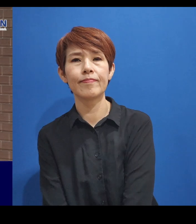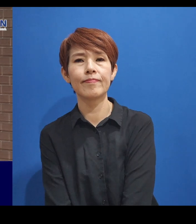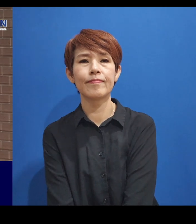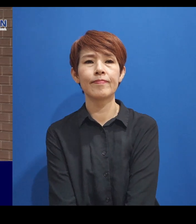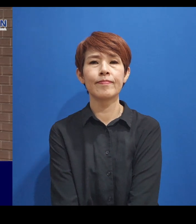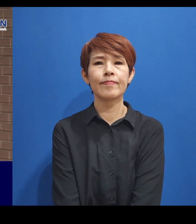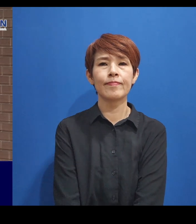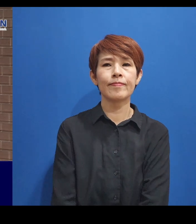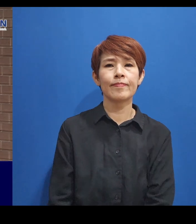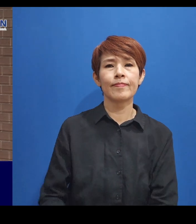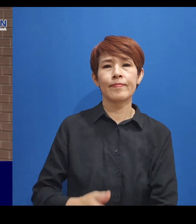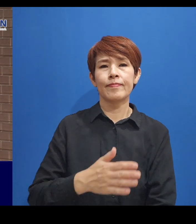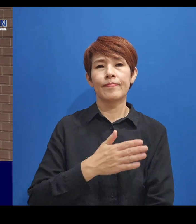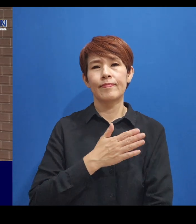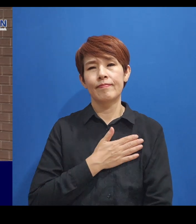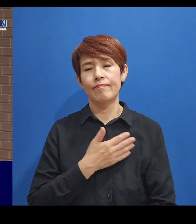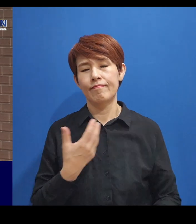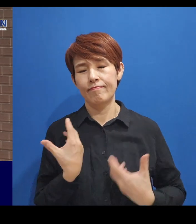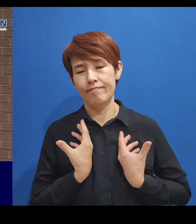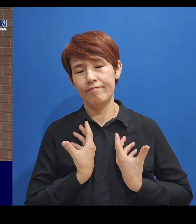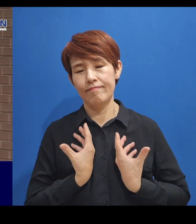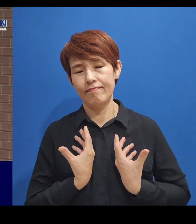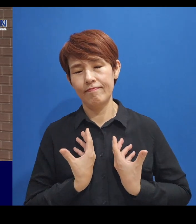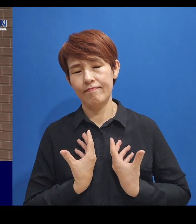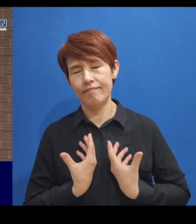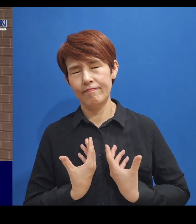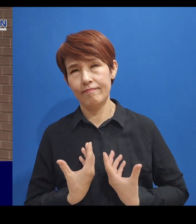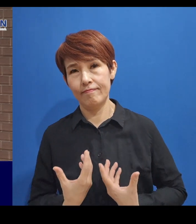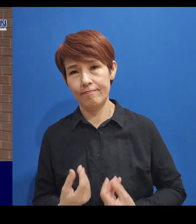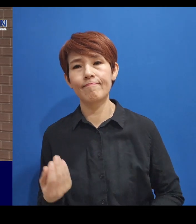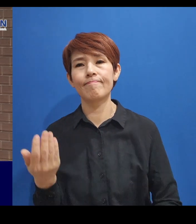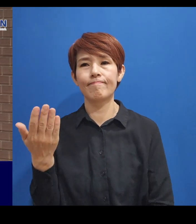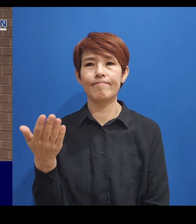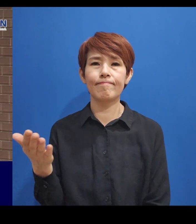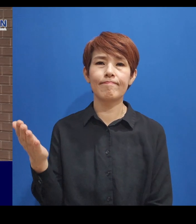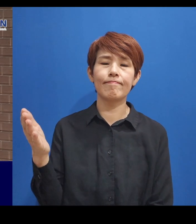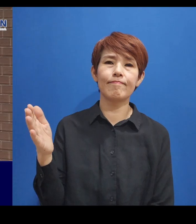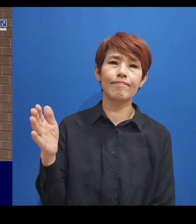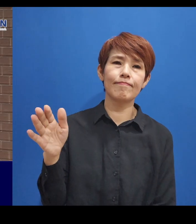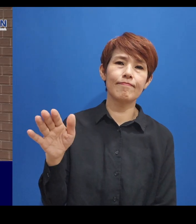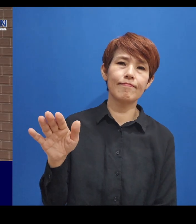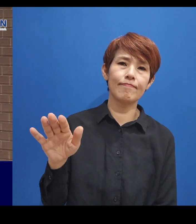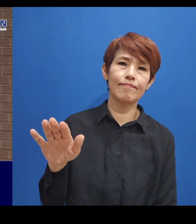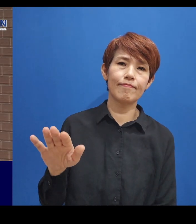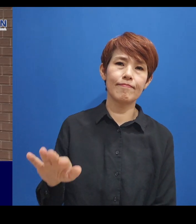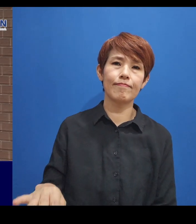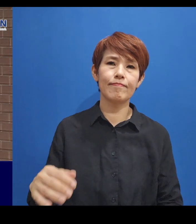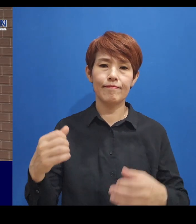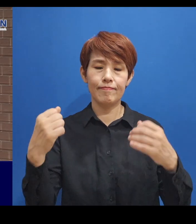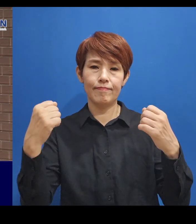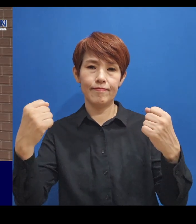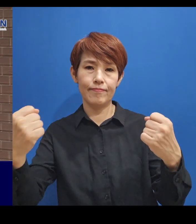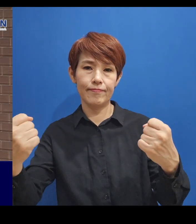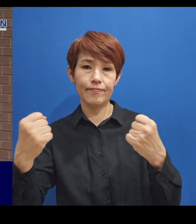사랑받아 실망한 이